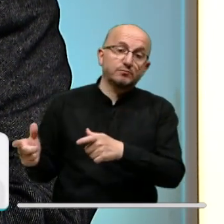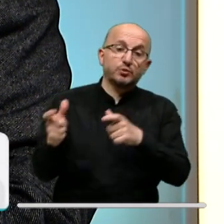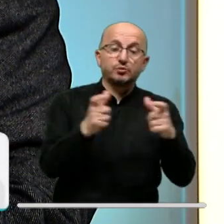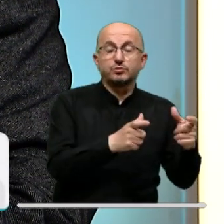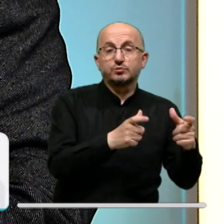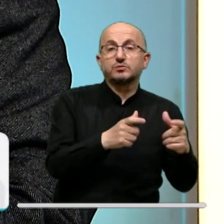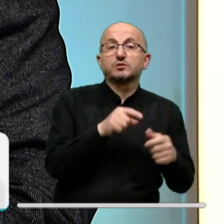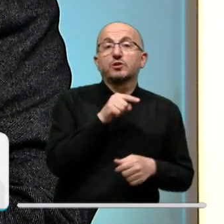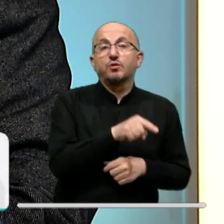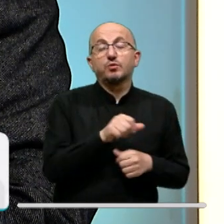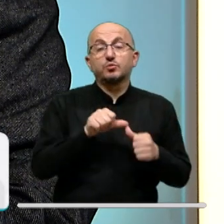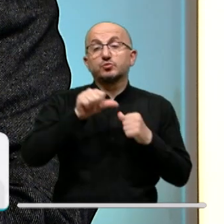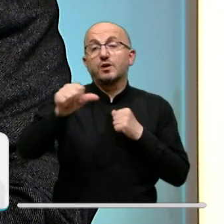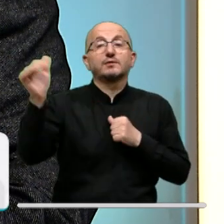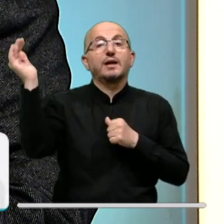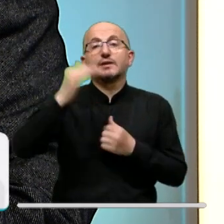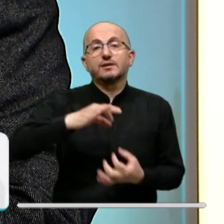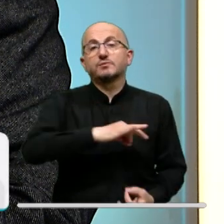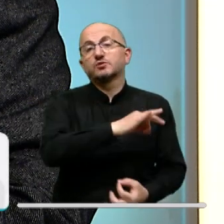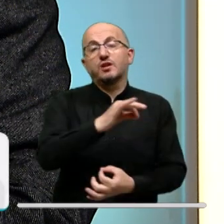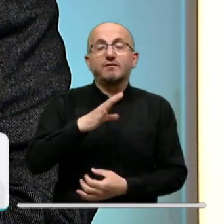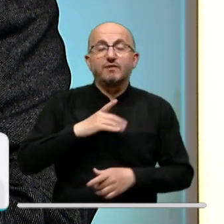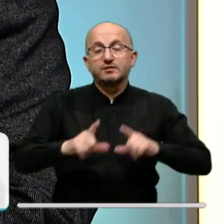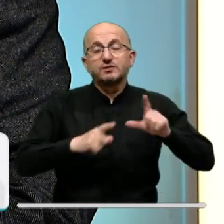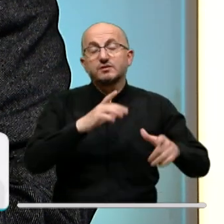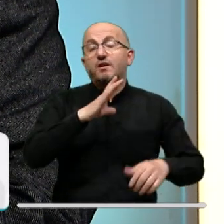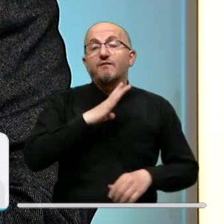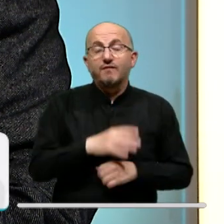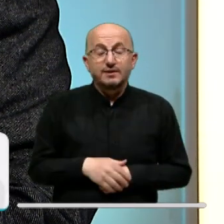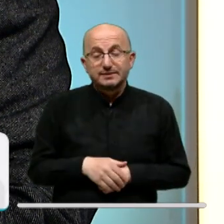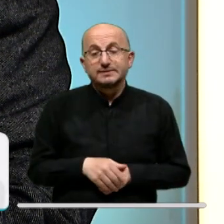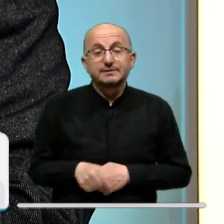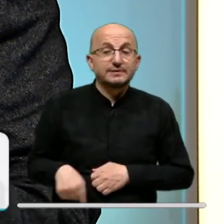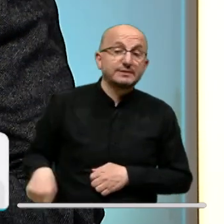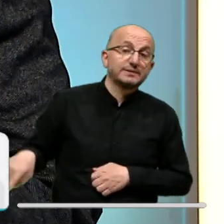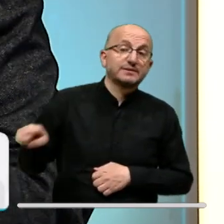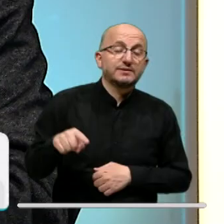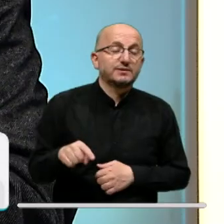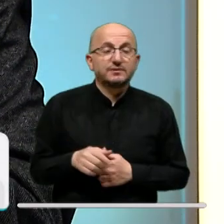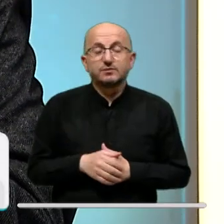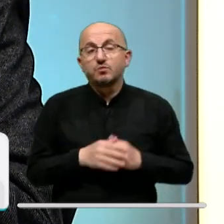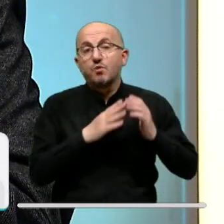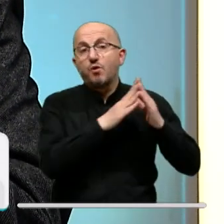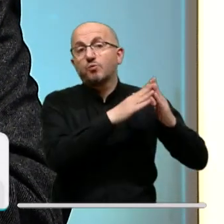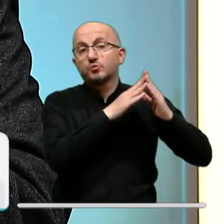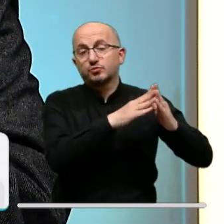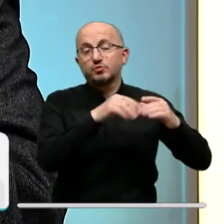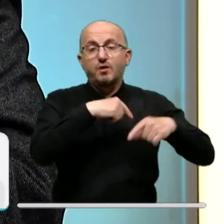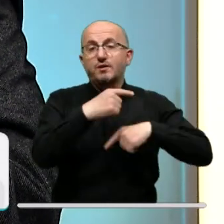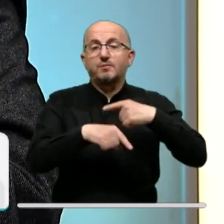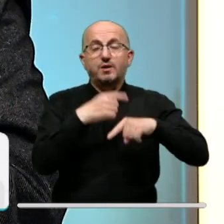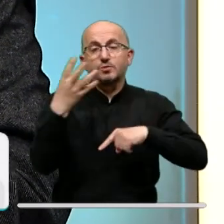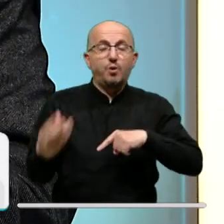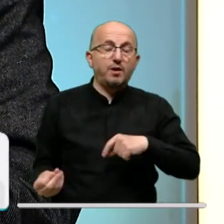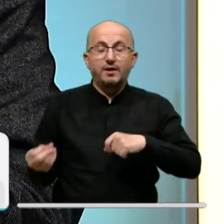ki oraya uzaktan gelenler vardır ihtiyaçlar vardır Siz Yani onun komşusu akrabası